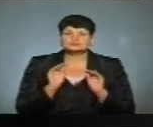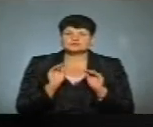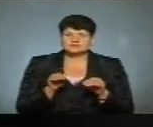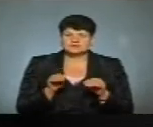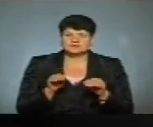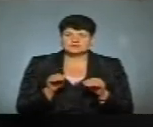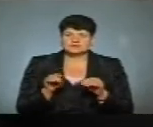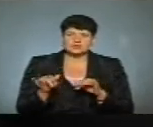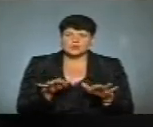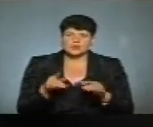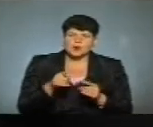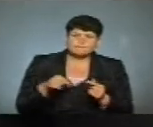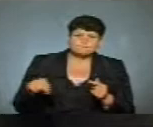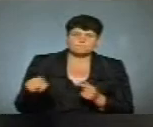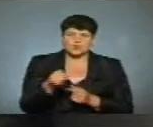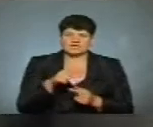по кільцю,